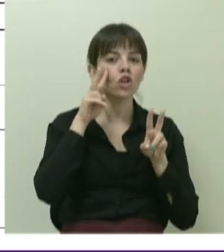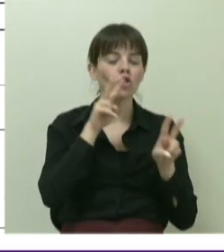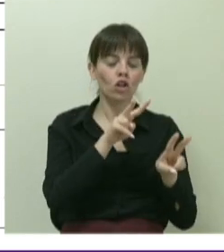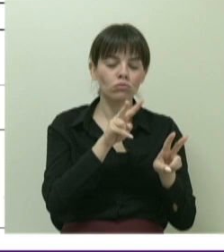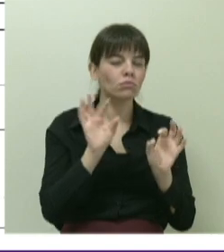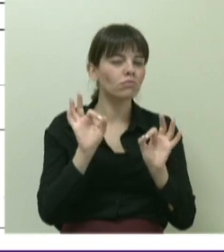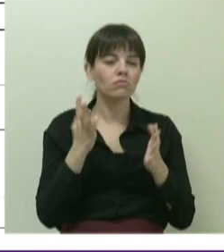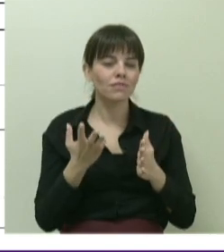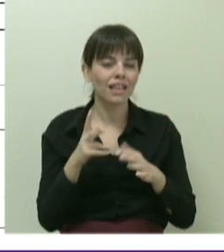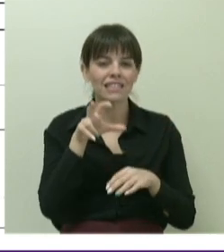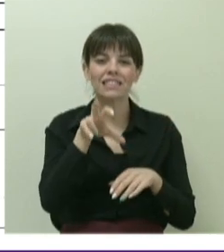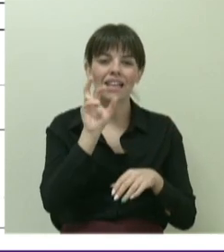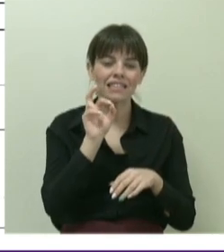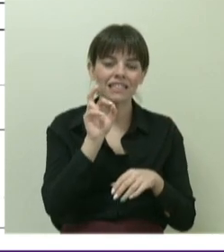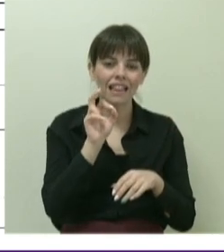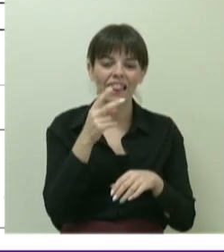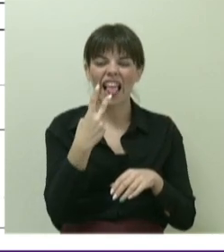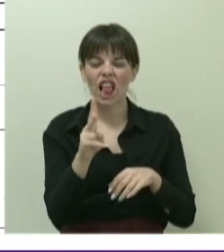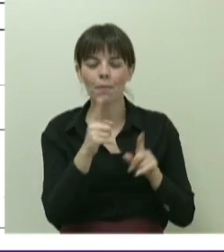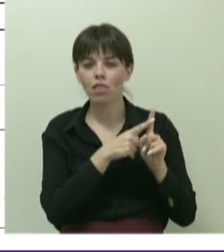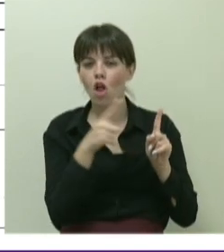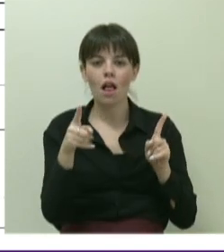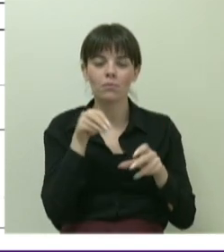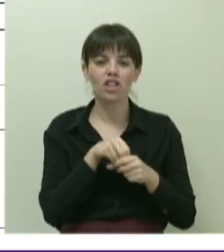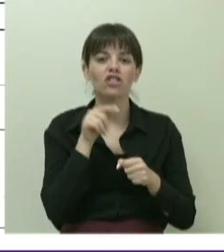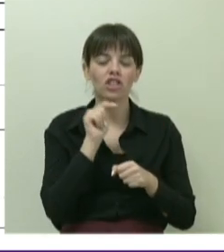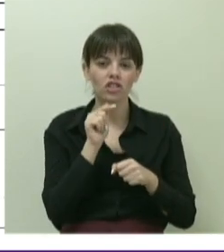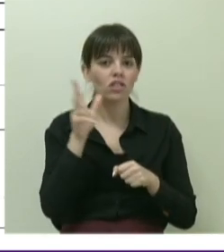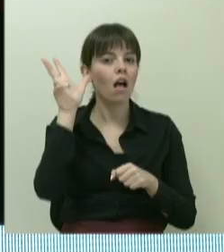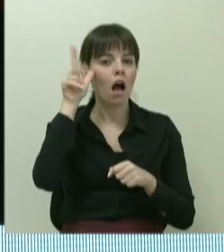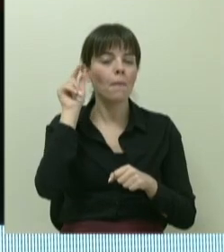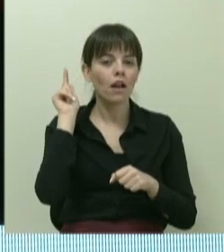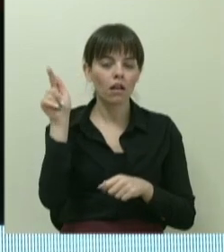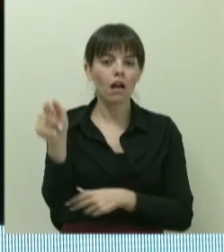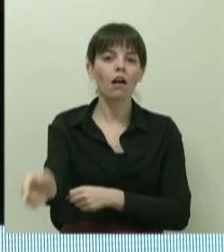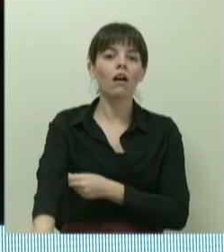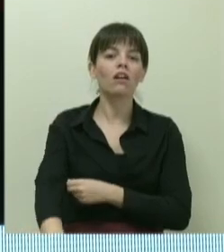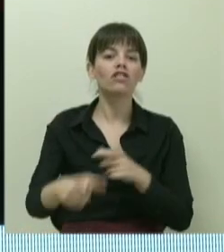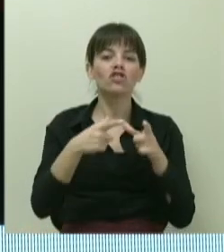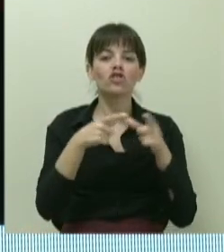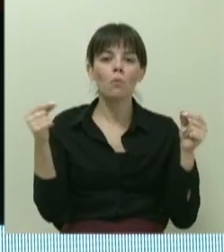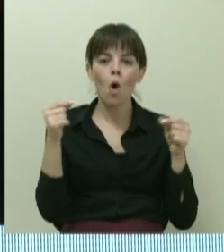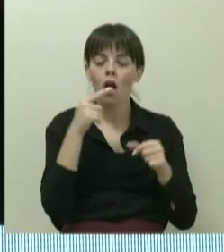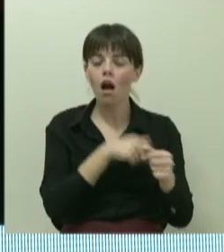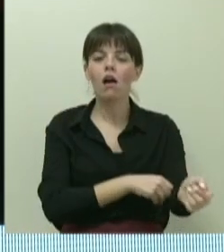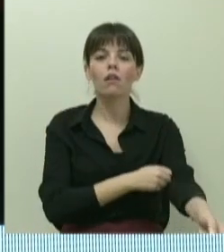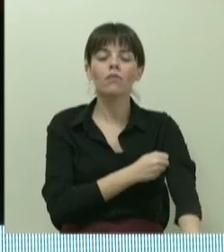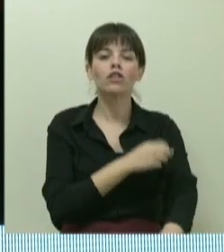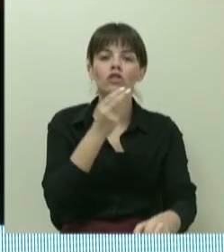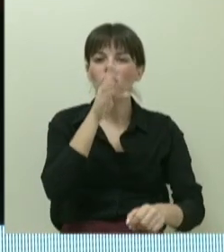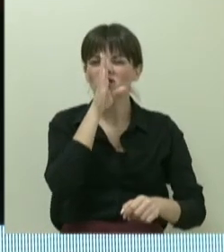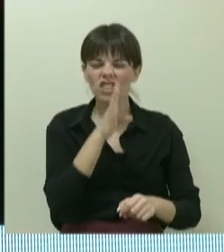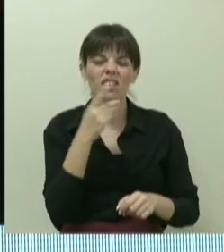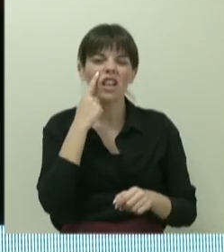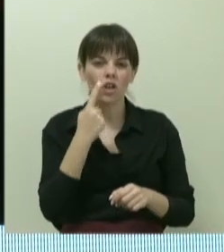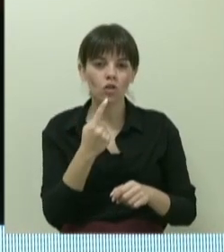Gördüğümüz şu, 80-2000 döneminde Amerika ve Japonya çok ciddi